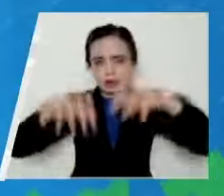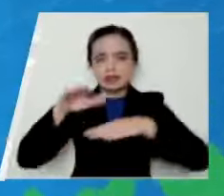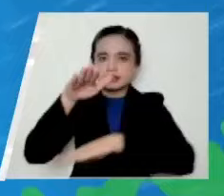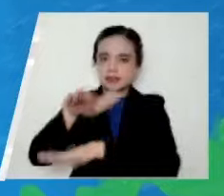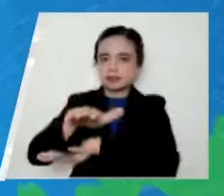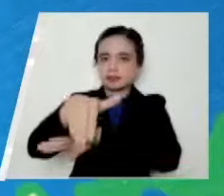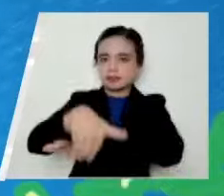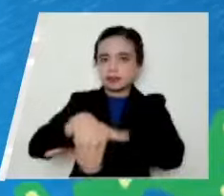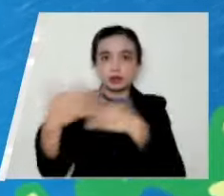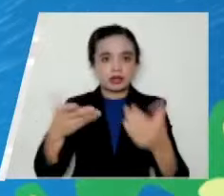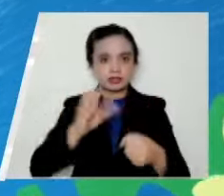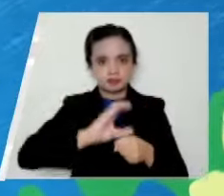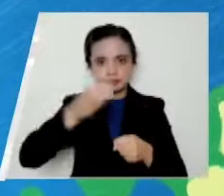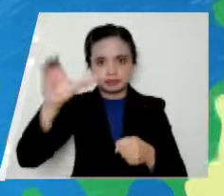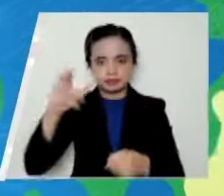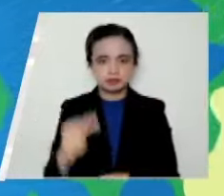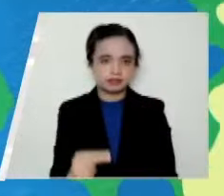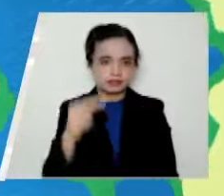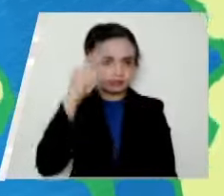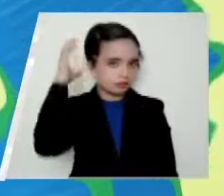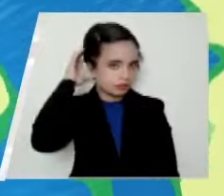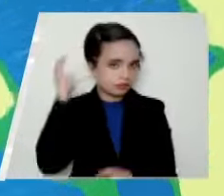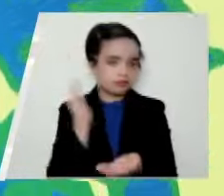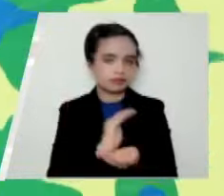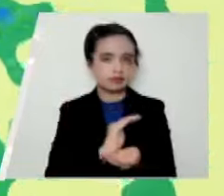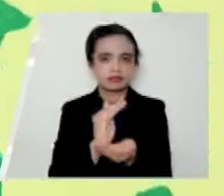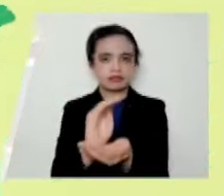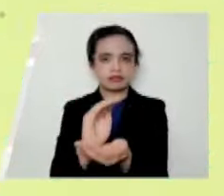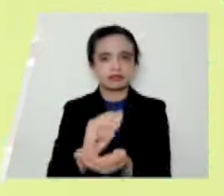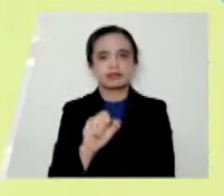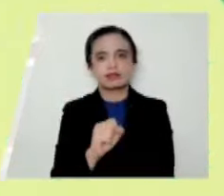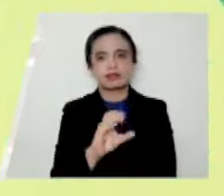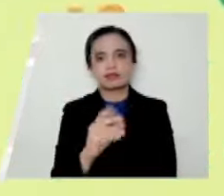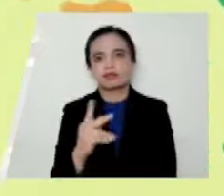Caraga, Northern Mindanao, Zamboanga Peninsula, Soksarjen at